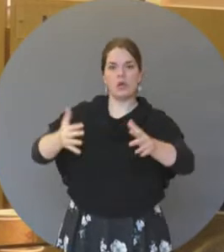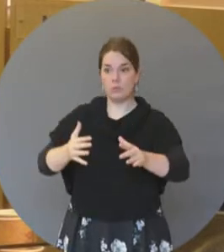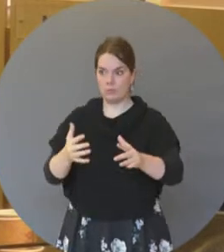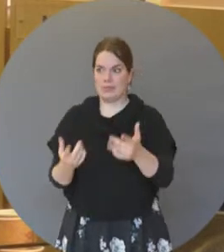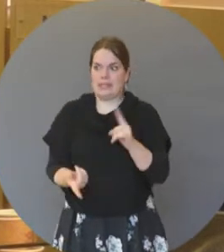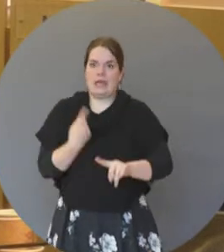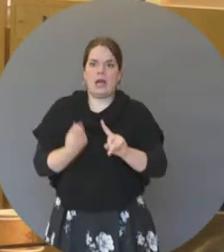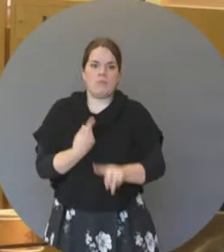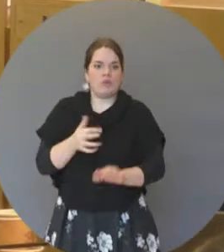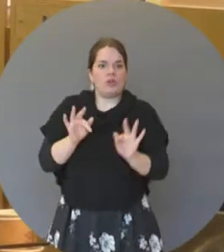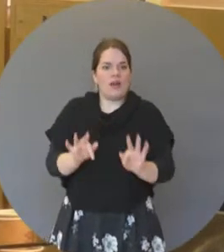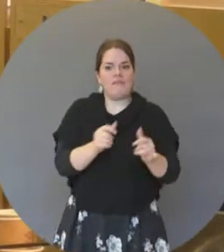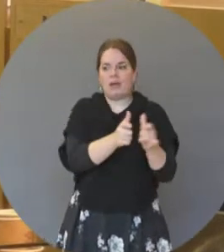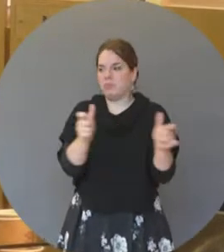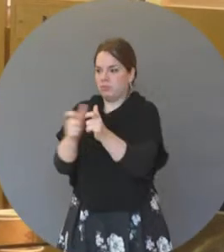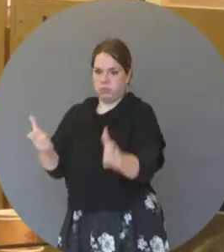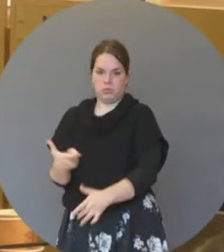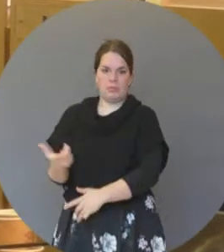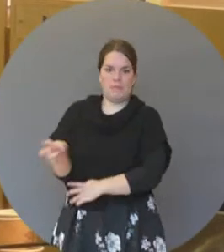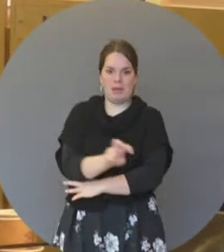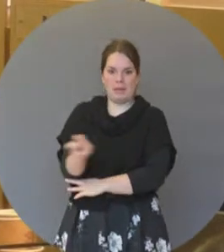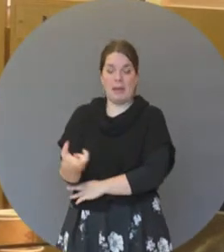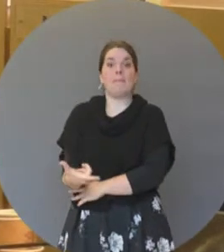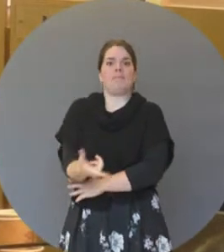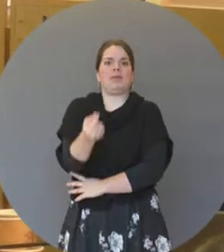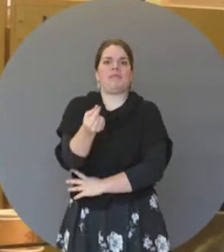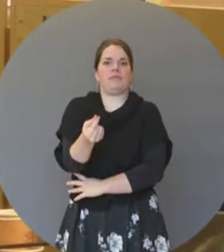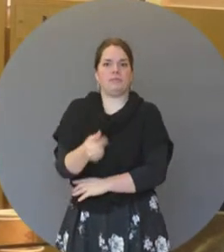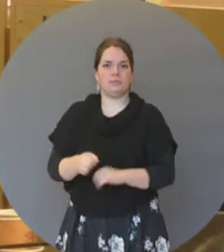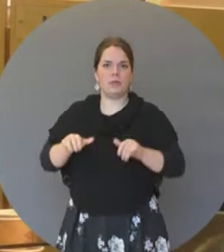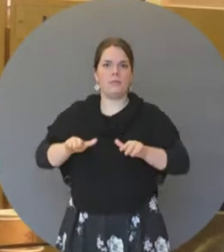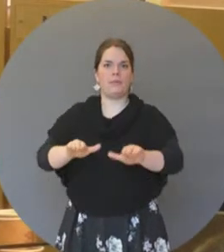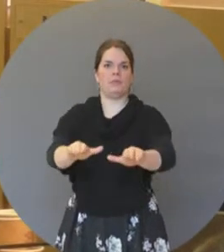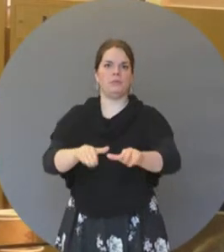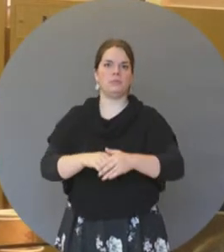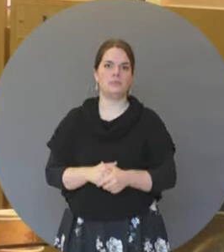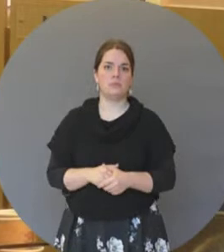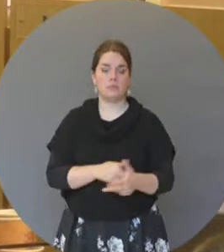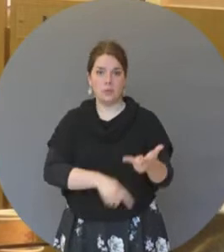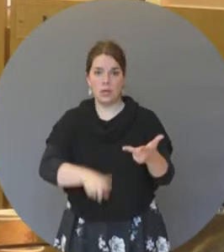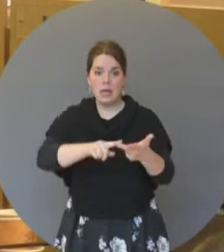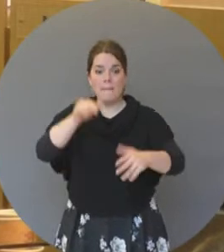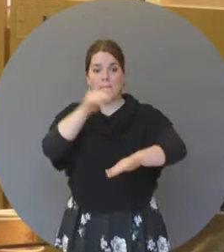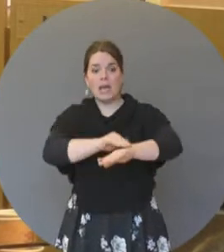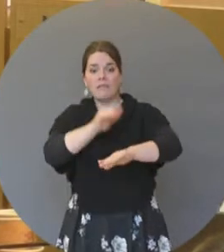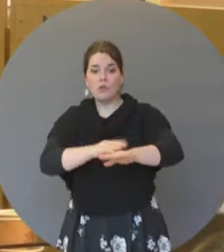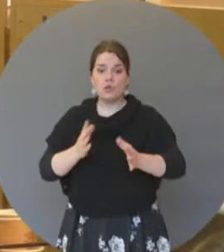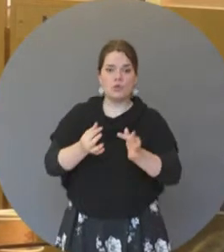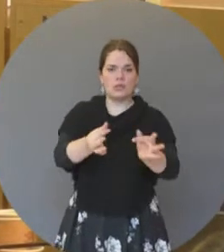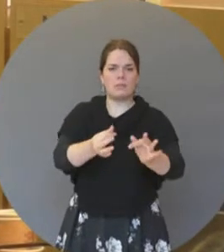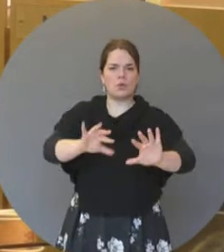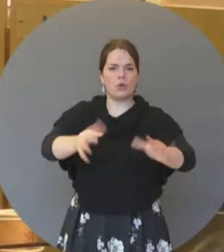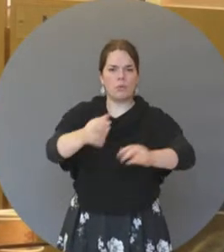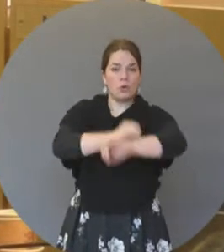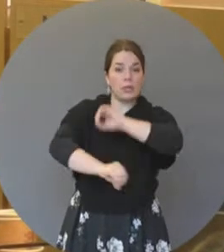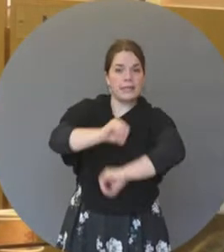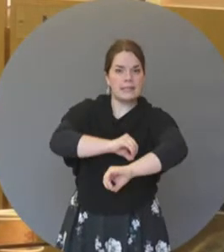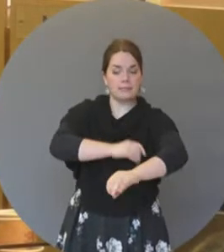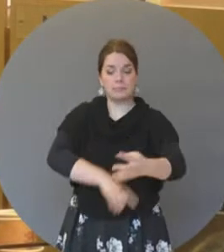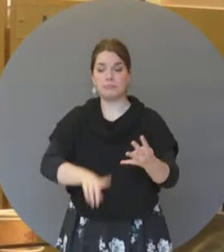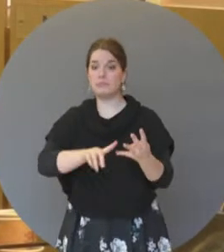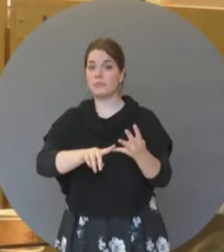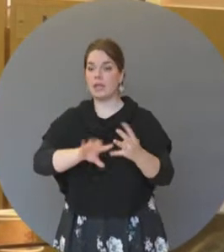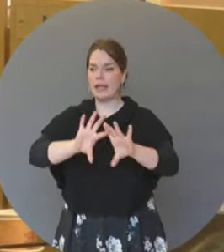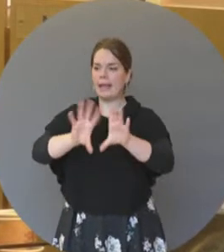mutualisation et la mise en œuvre aux actions de prévention et de leur portable aux organisations des équipes